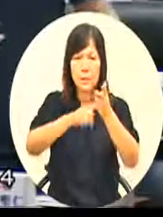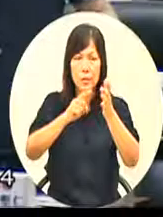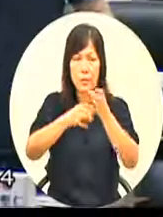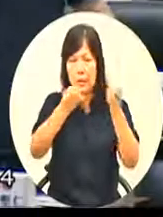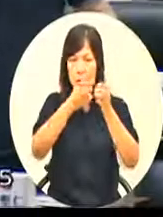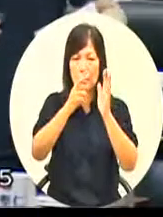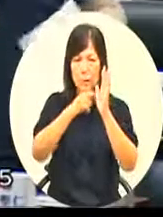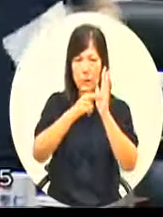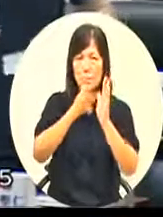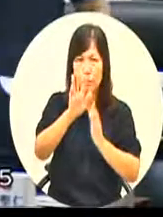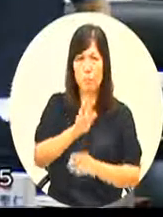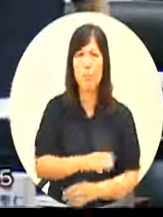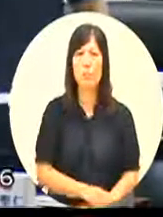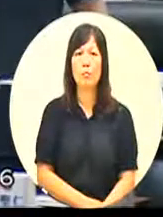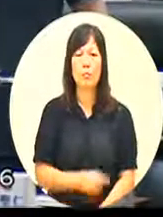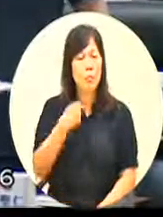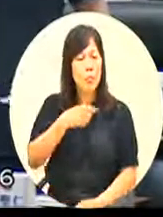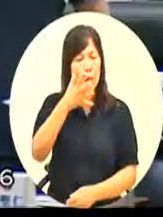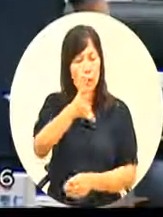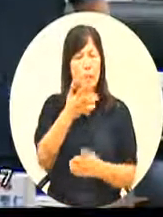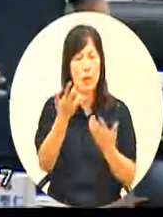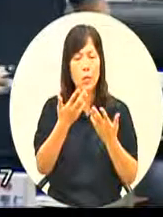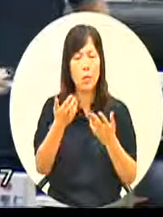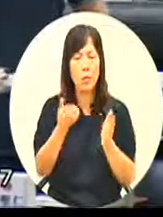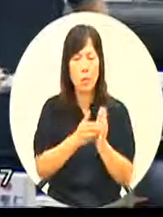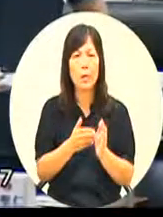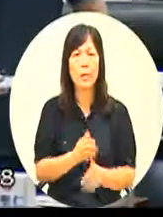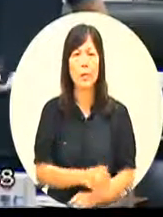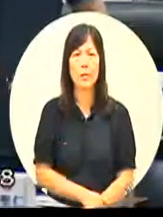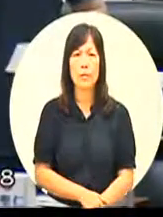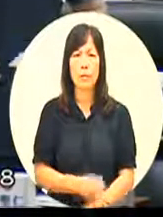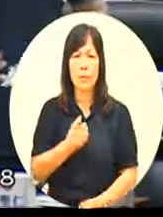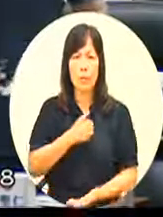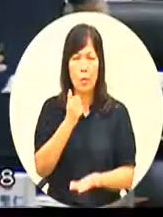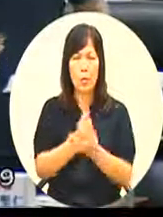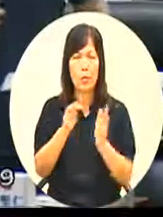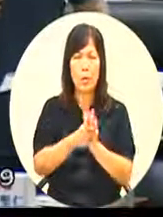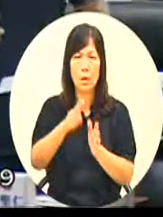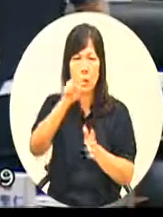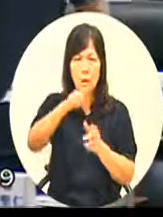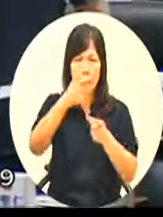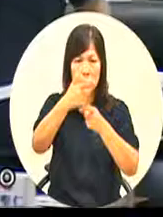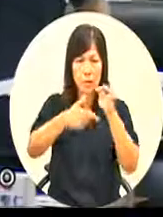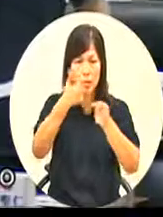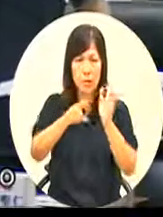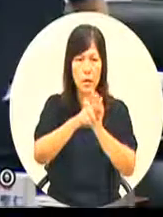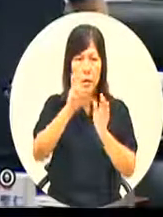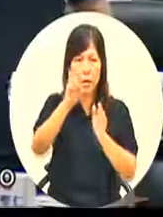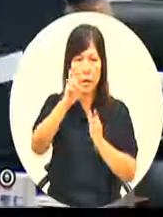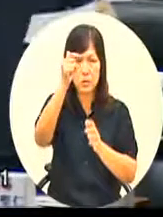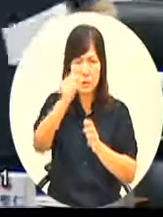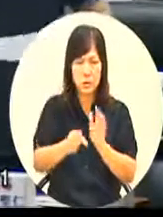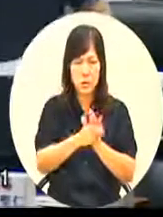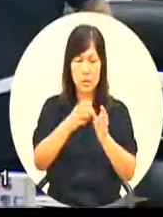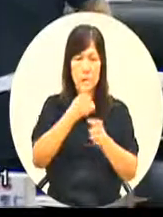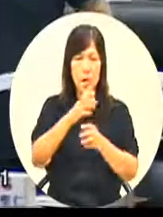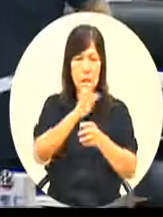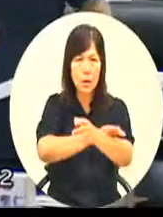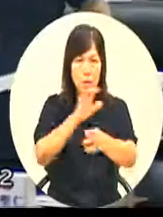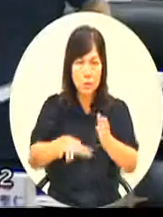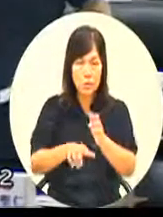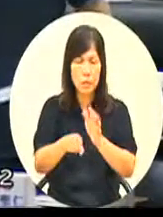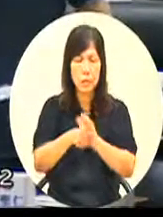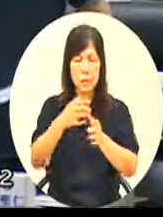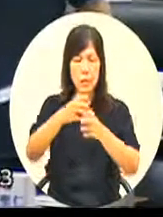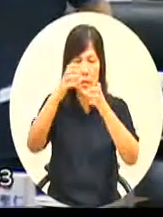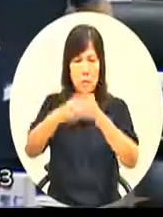明过这些请教过这些状况哈。我们知道得到了6年20亿的整个左营建成的计划，今天没有时间看影